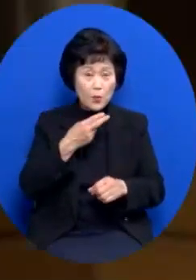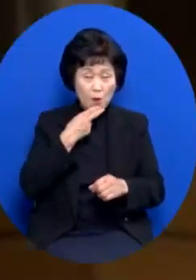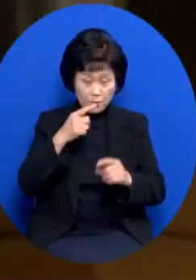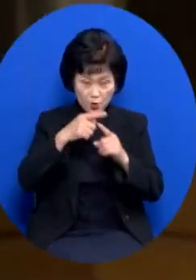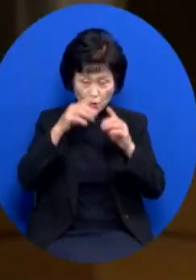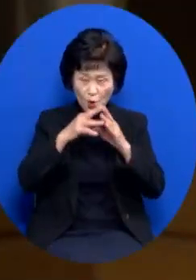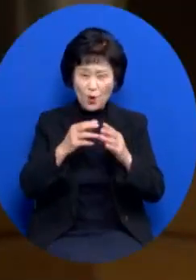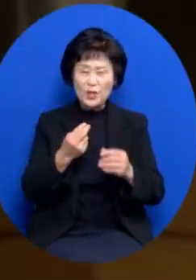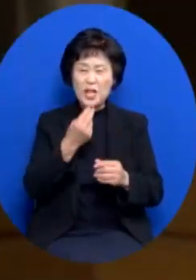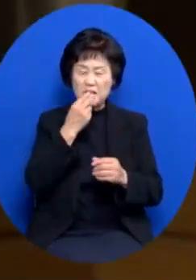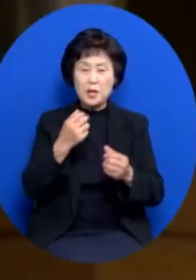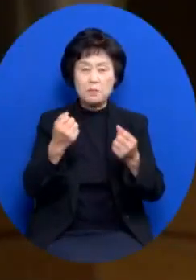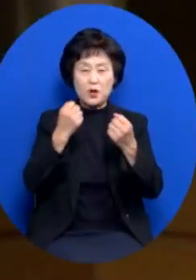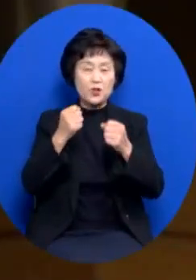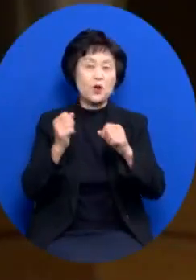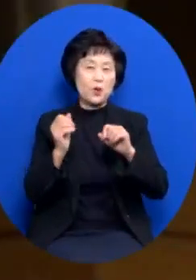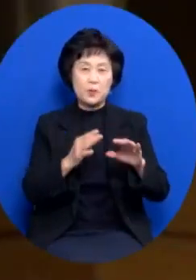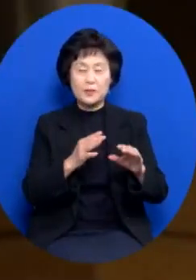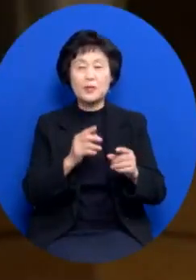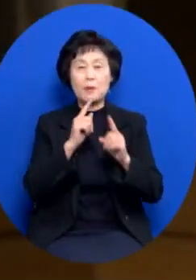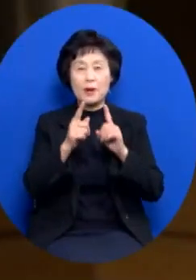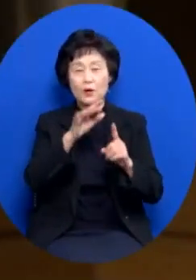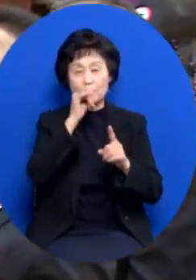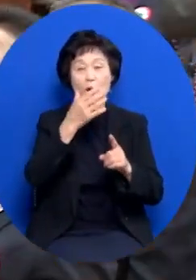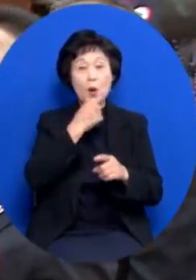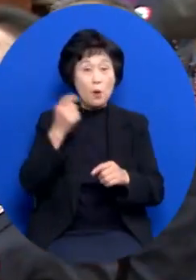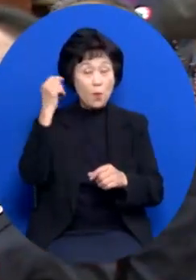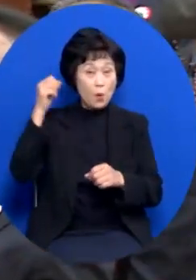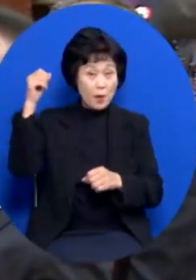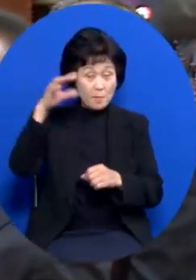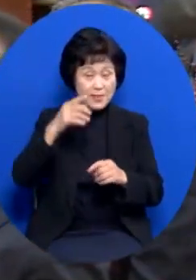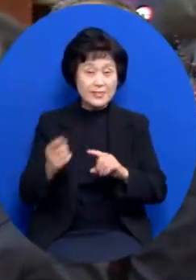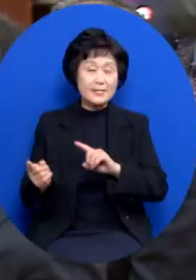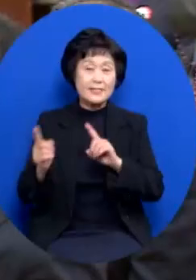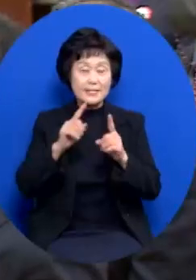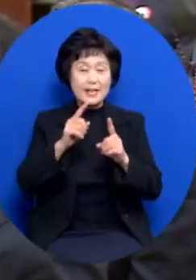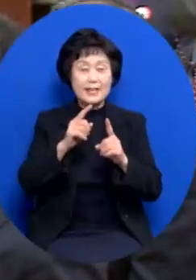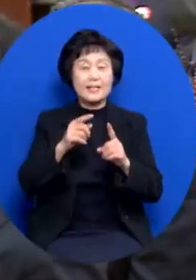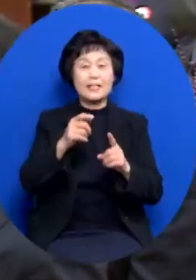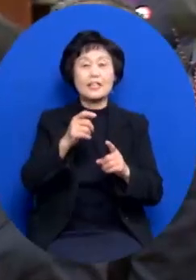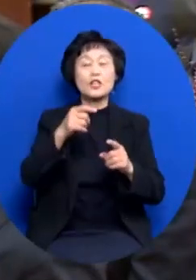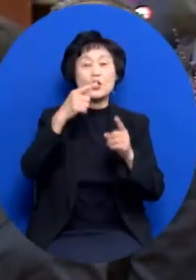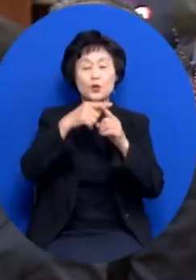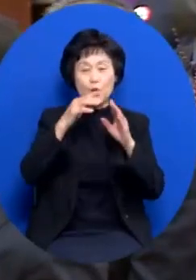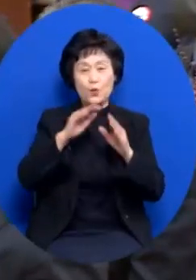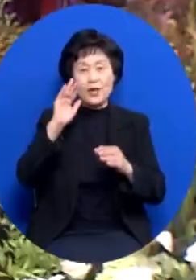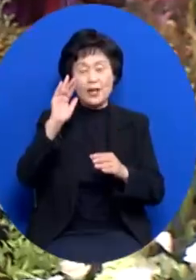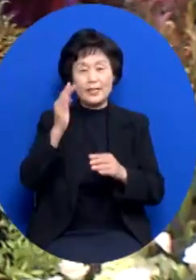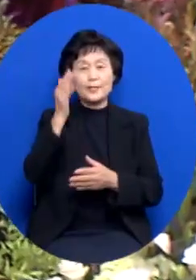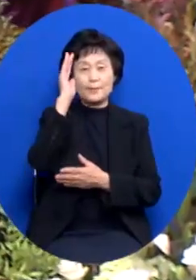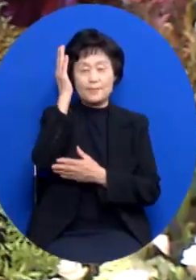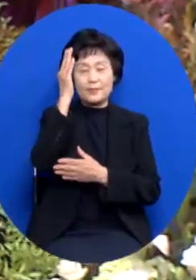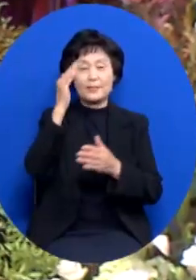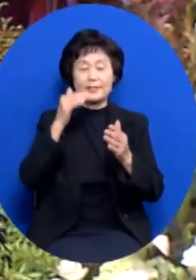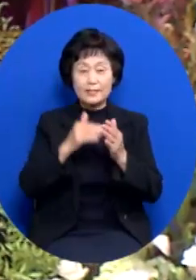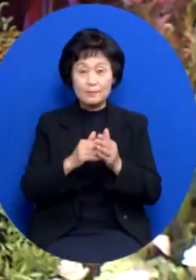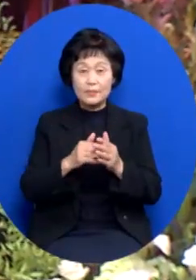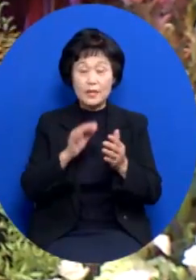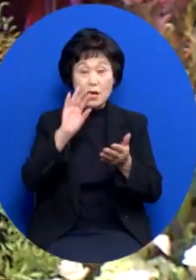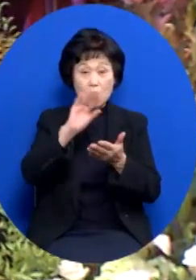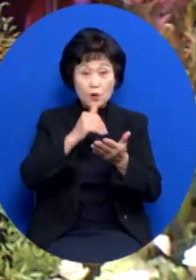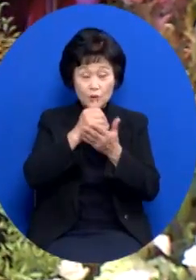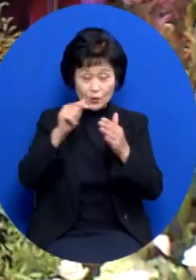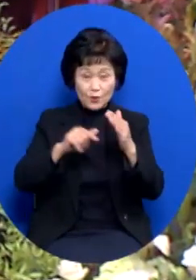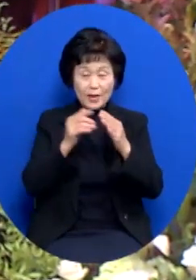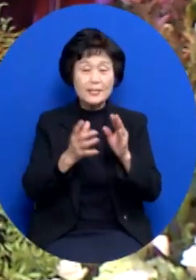잃는다며 믿음의 희망을 전하고 복음의 빛을 살리는 감리교회로 다시 새로워지자고 당부했습니다. 이어 그리스도 안에서